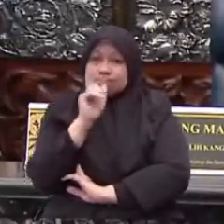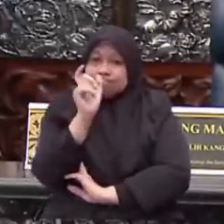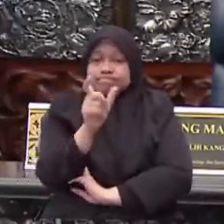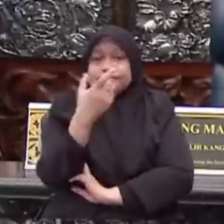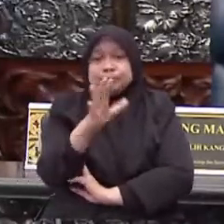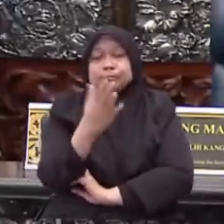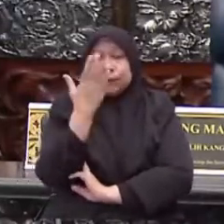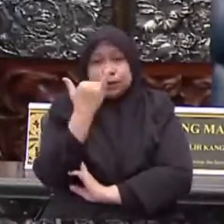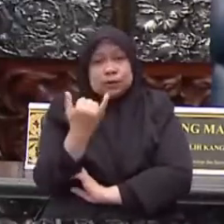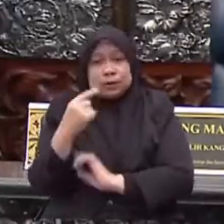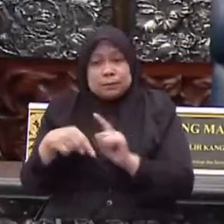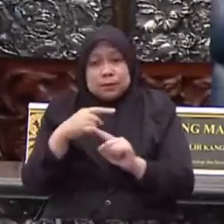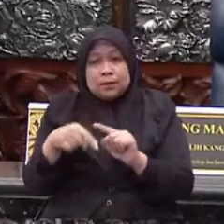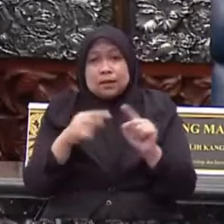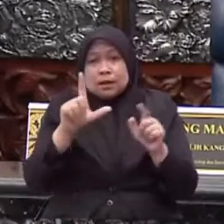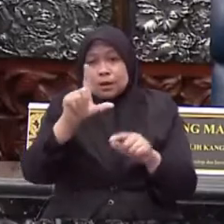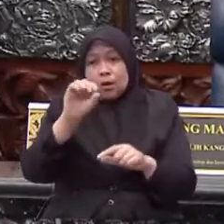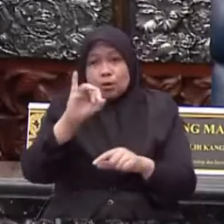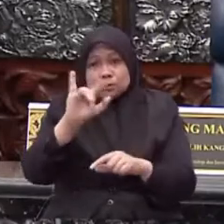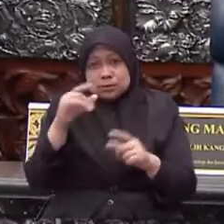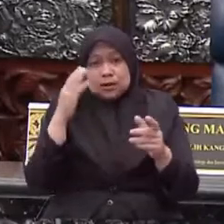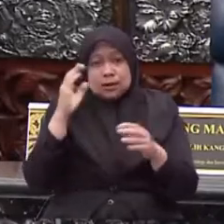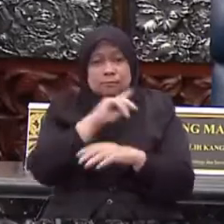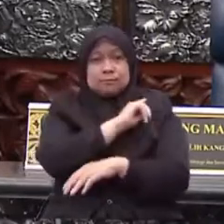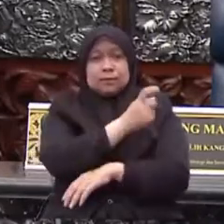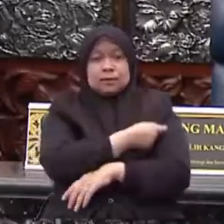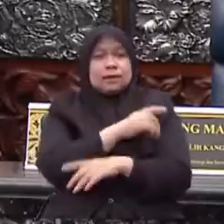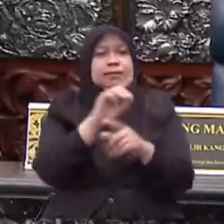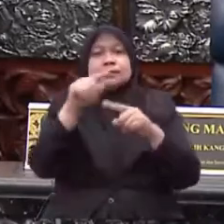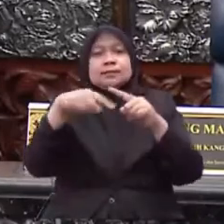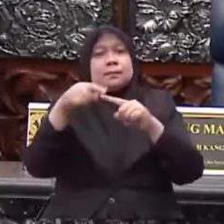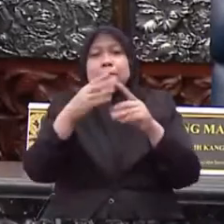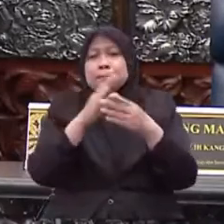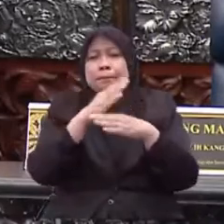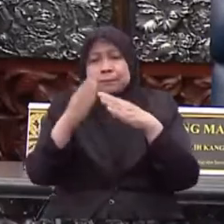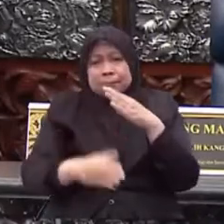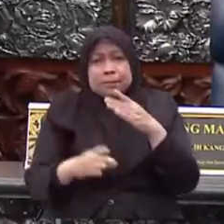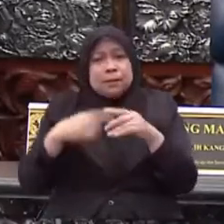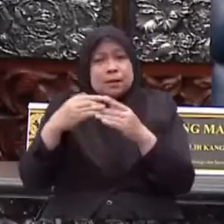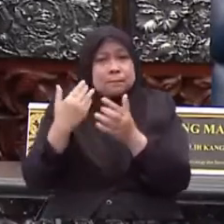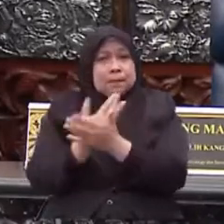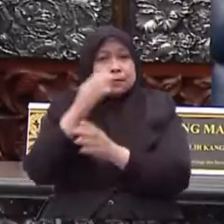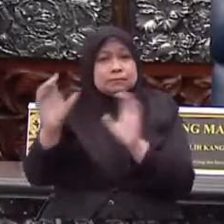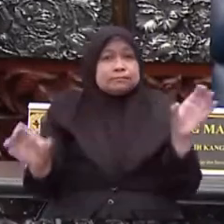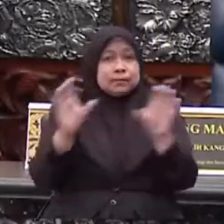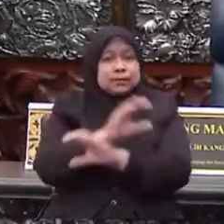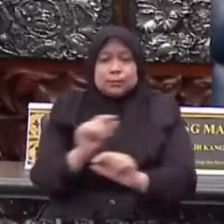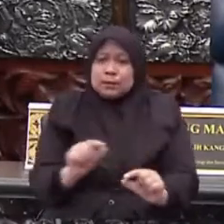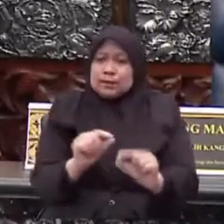itu kuasa ini akan tamat bila loginnya